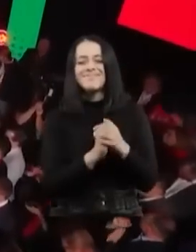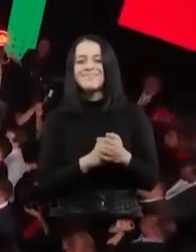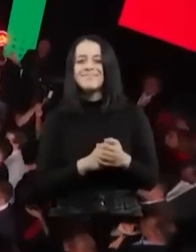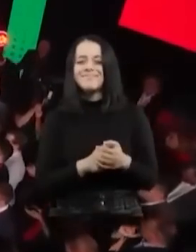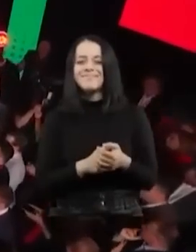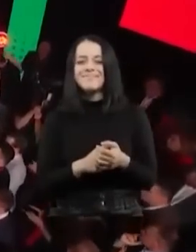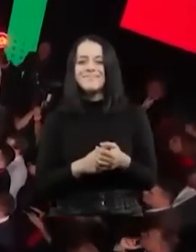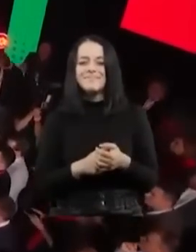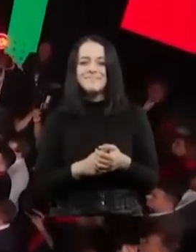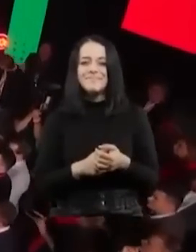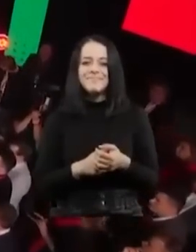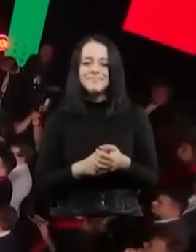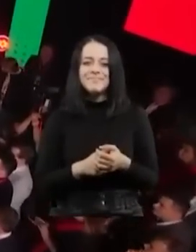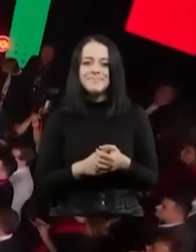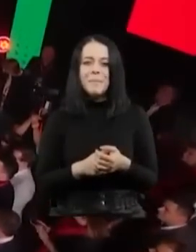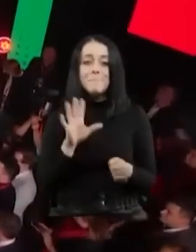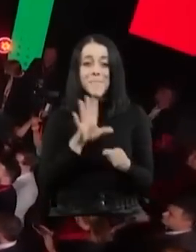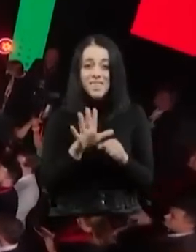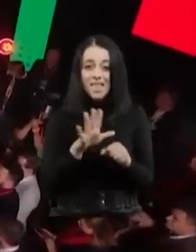i otworzenie drogi do